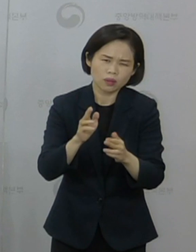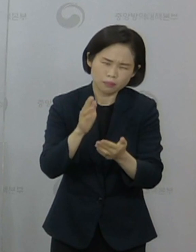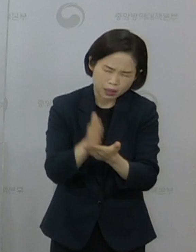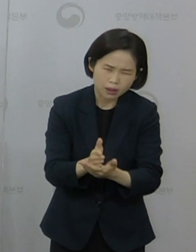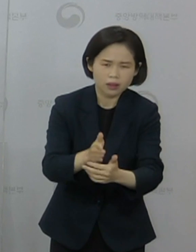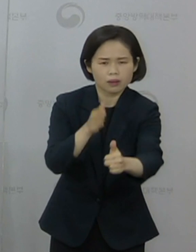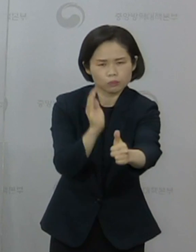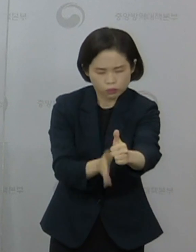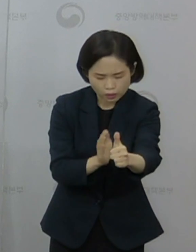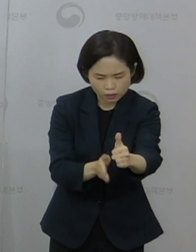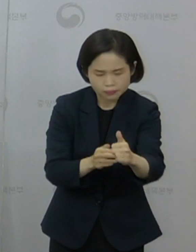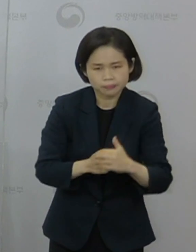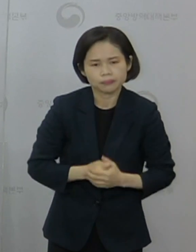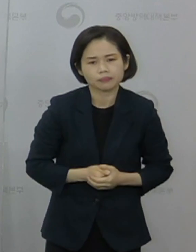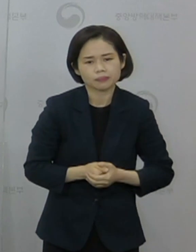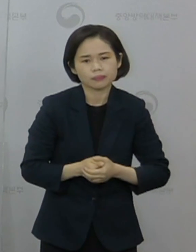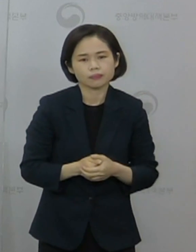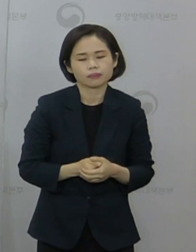드립니다